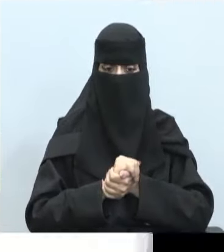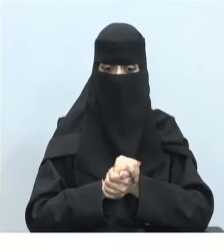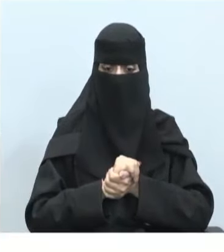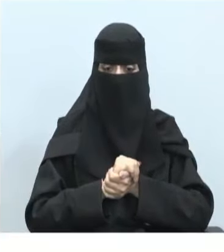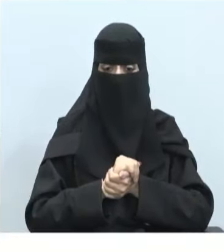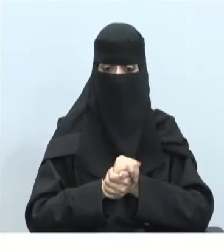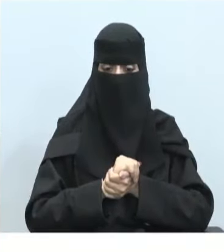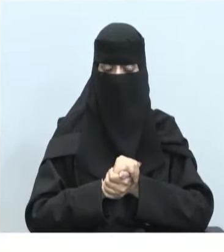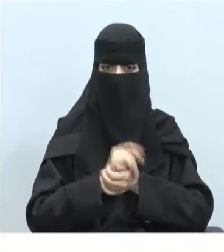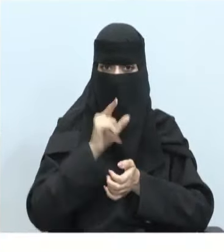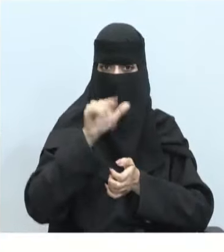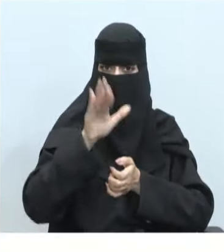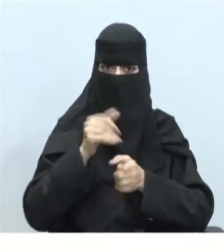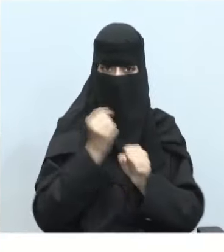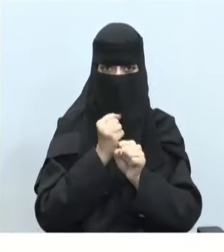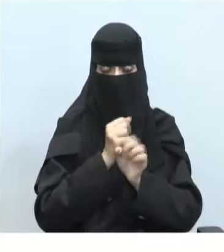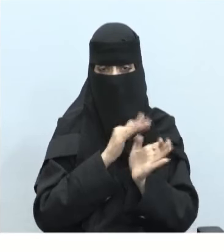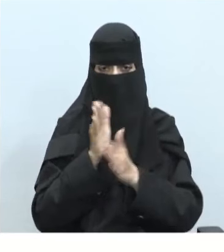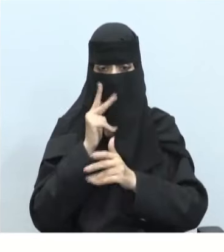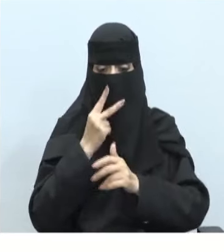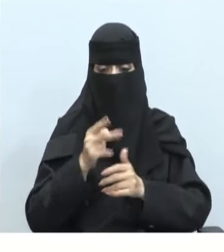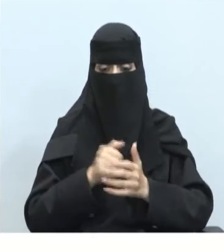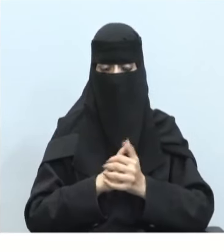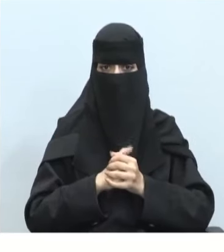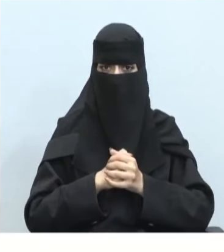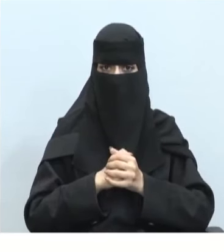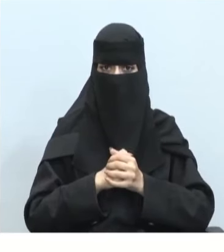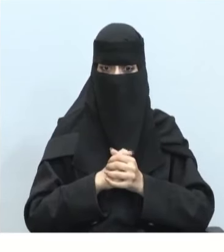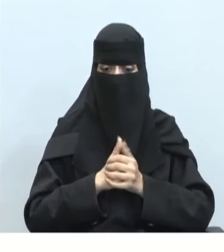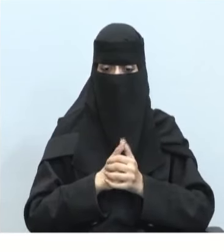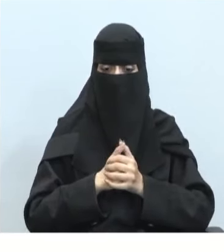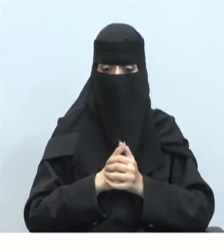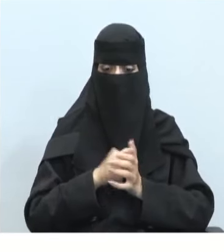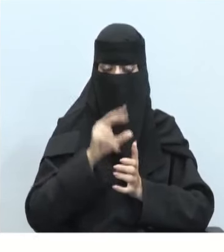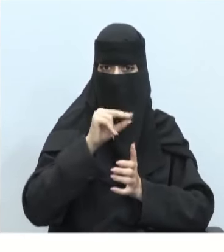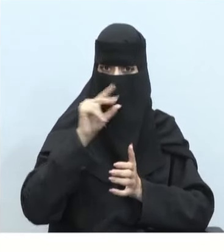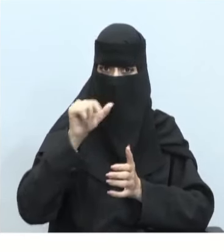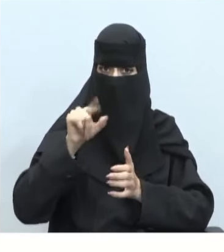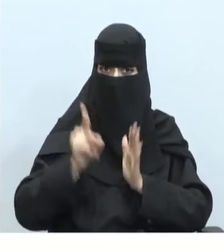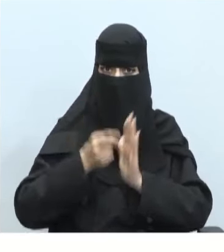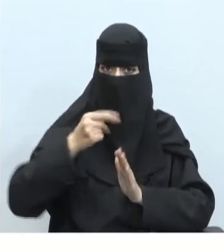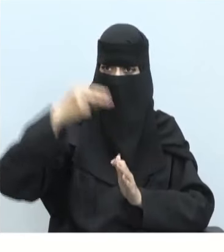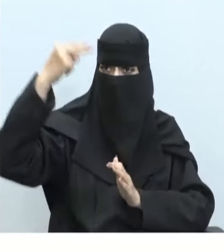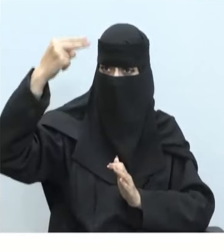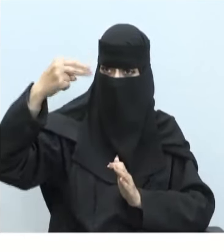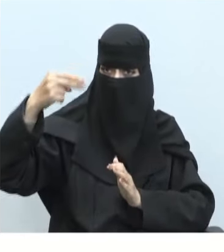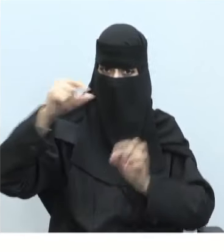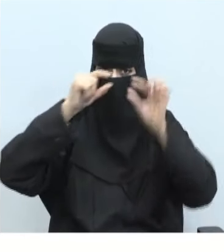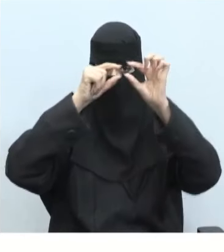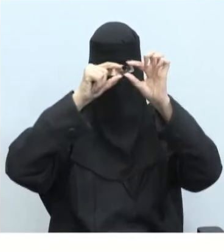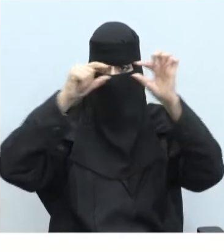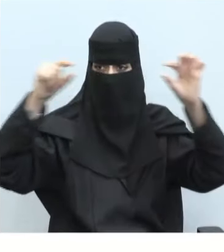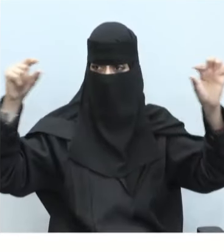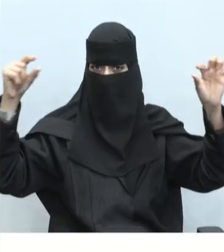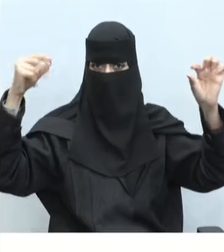الوسط لناخذ التطبيق العملي ذكرنا اننا نحدد اولا الصف المراد